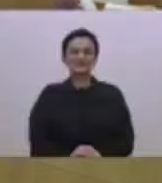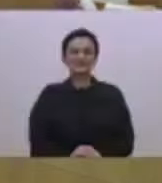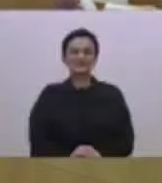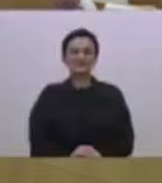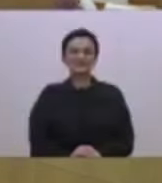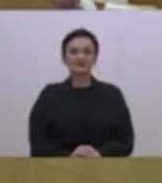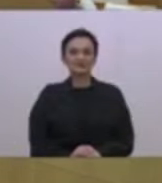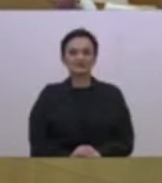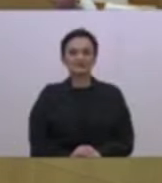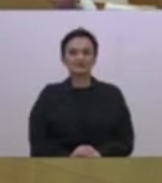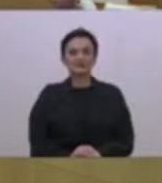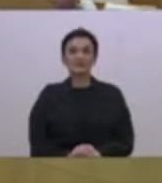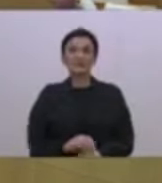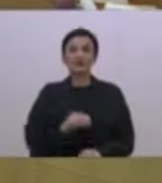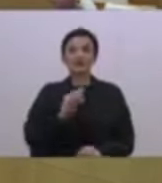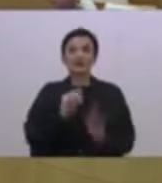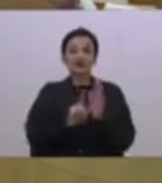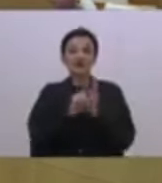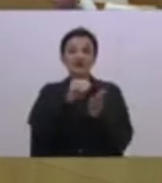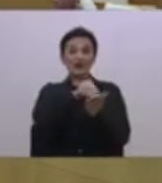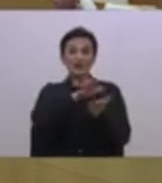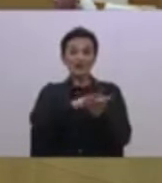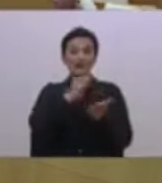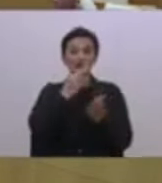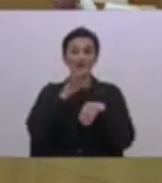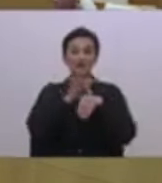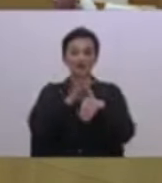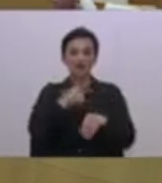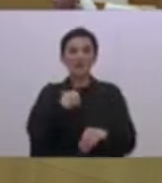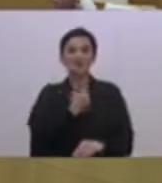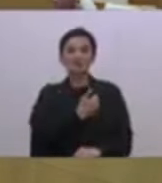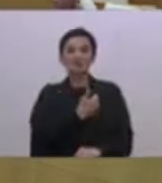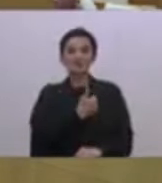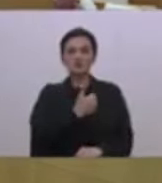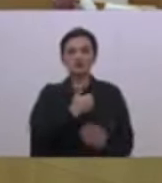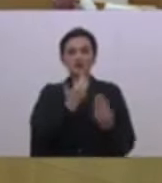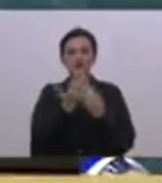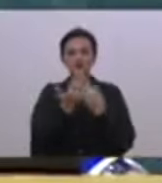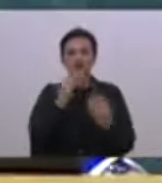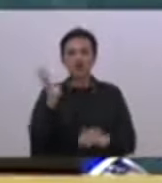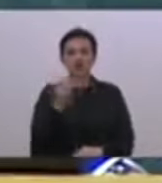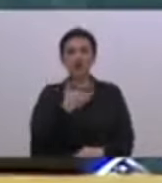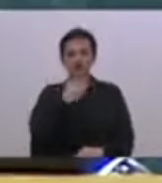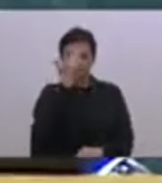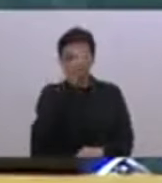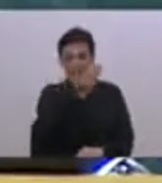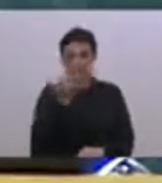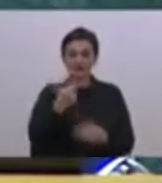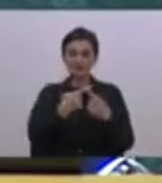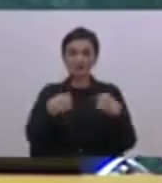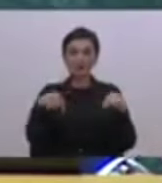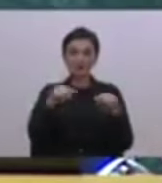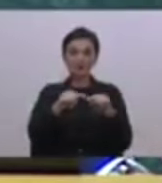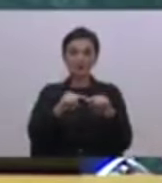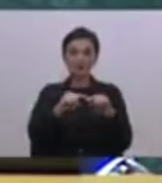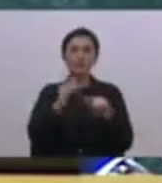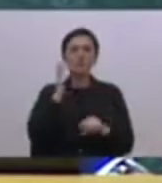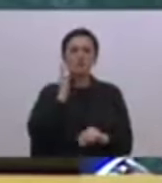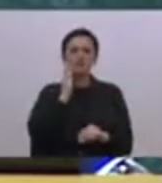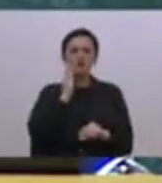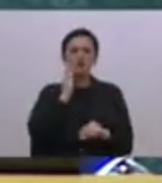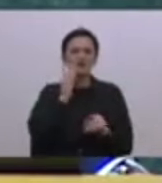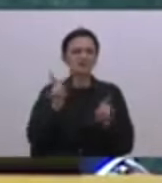გეგო, სადამ რეგისტრაცია ჩავატარებ, მაშინ მეც მინდა მოგმართო თქვენს და ჩვენს საზოგადოებას. მართლაც